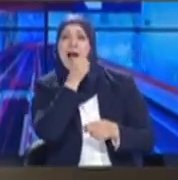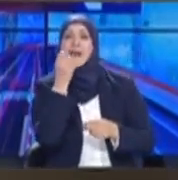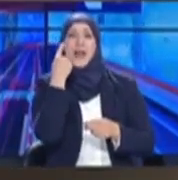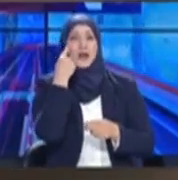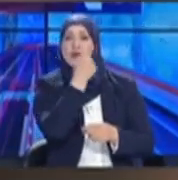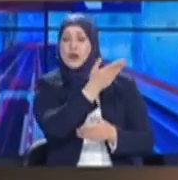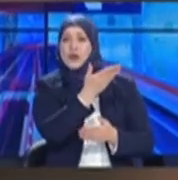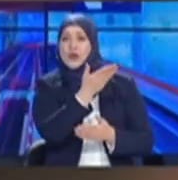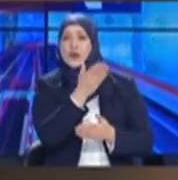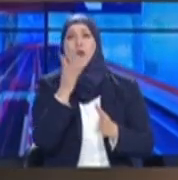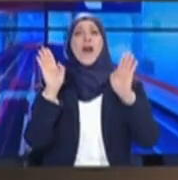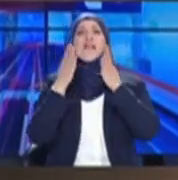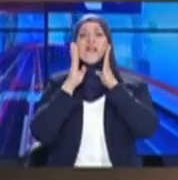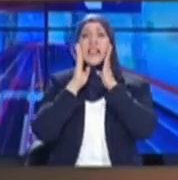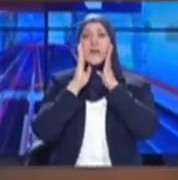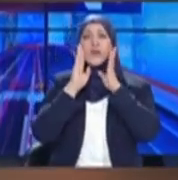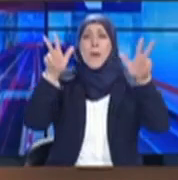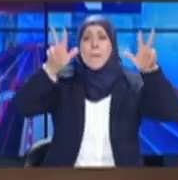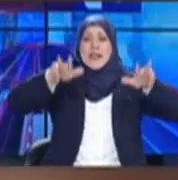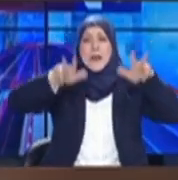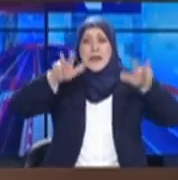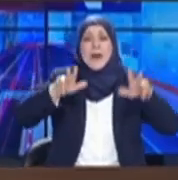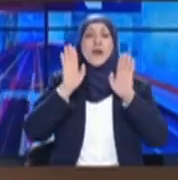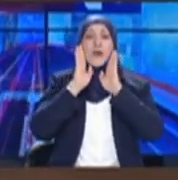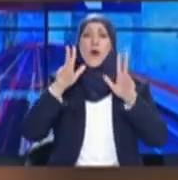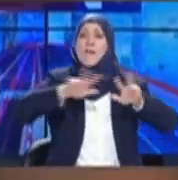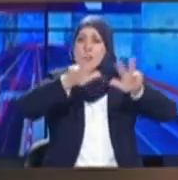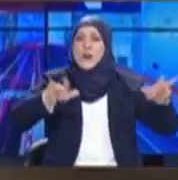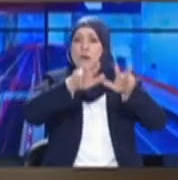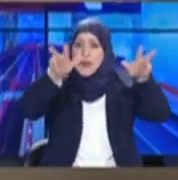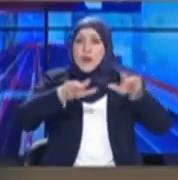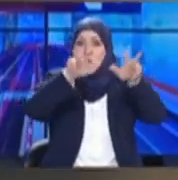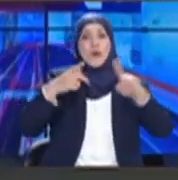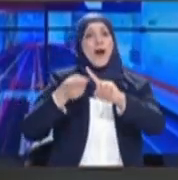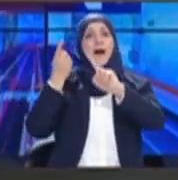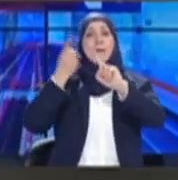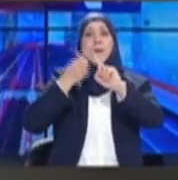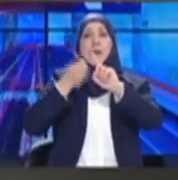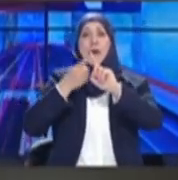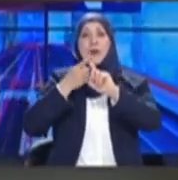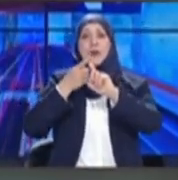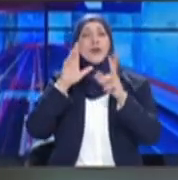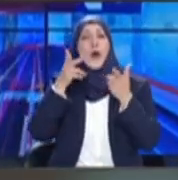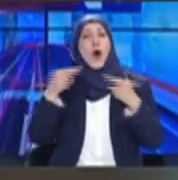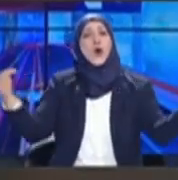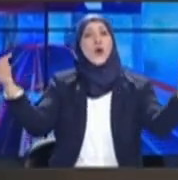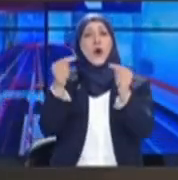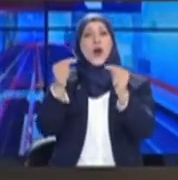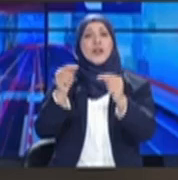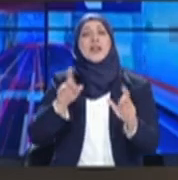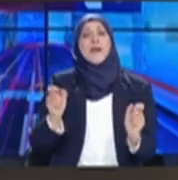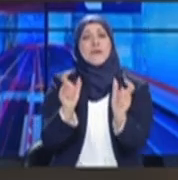مواقع التواصل الاجتماعي فيديوهات مميزه للسكان وهم يحاربون اشاره نكون